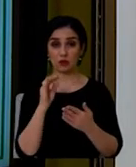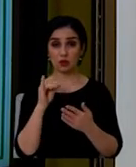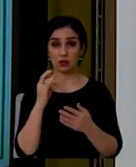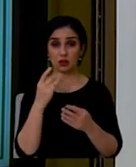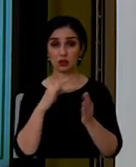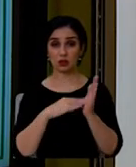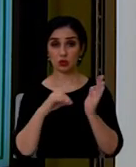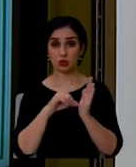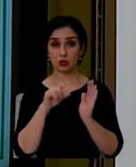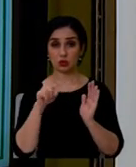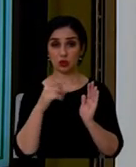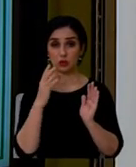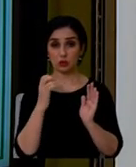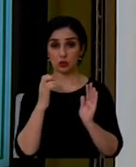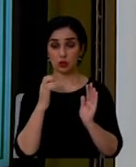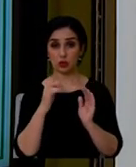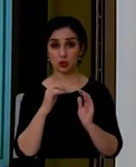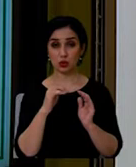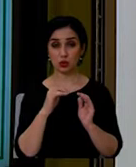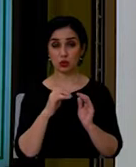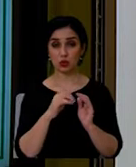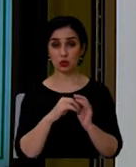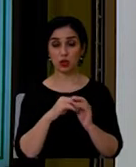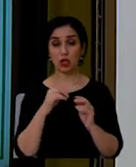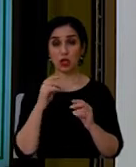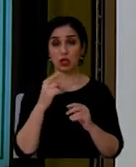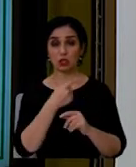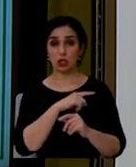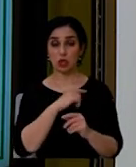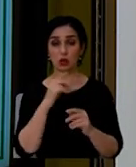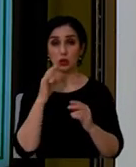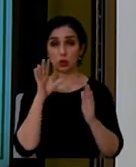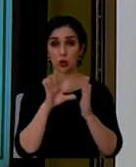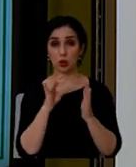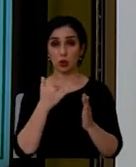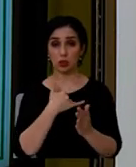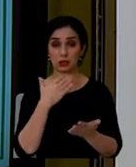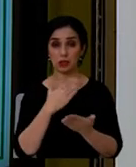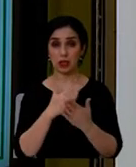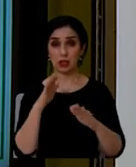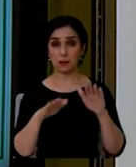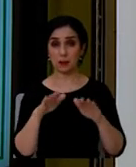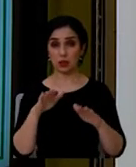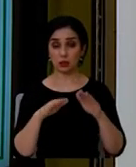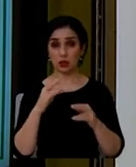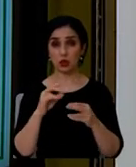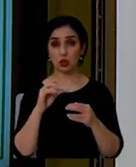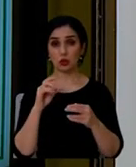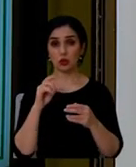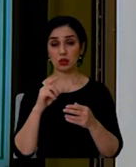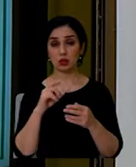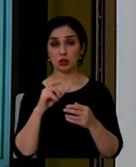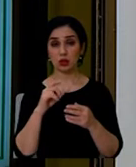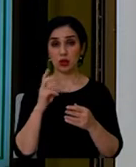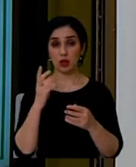равно 96500. Сила тока у нас есть. Массу, купрум